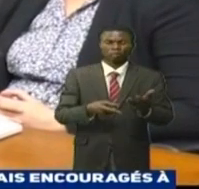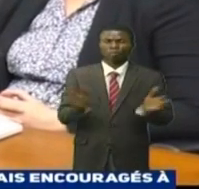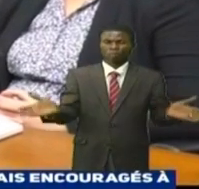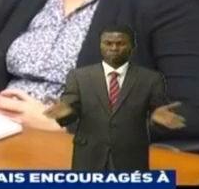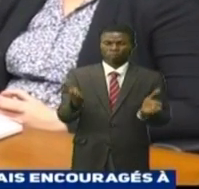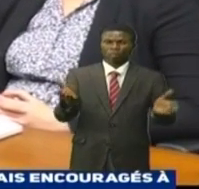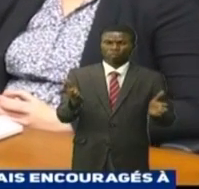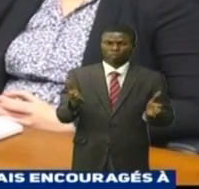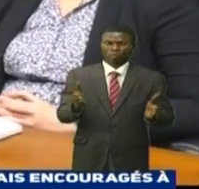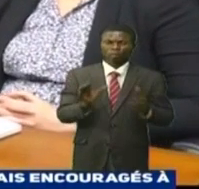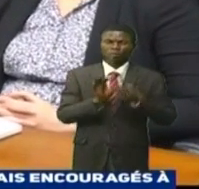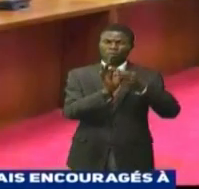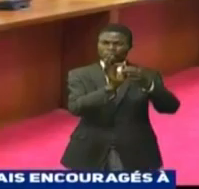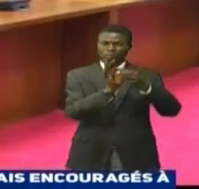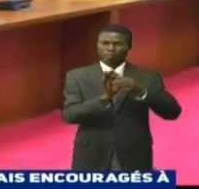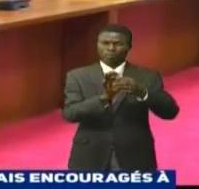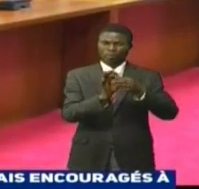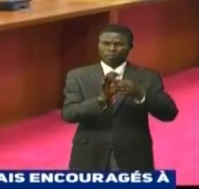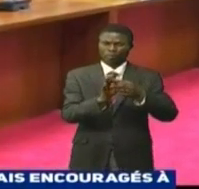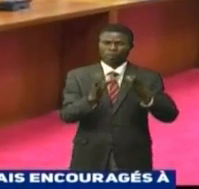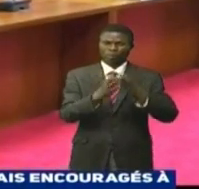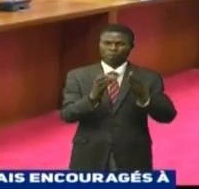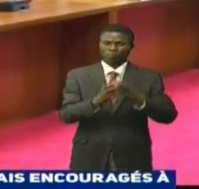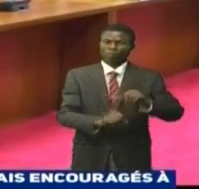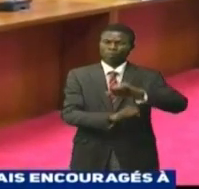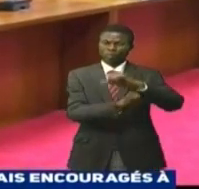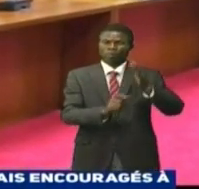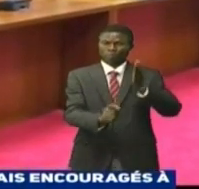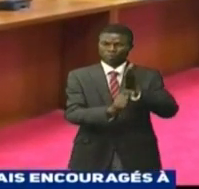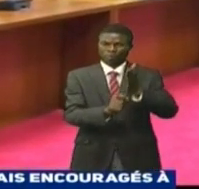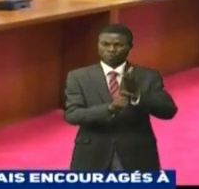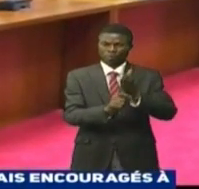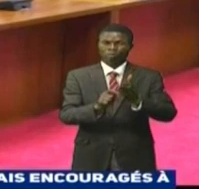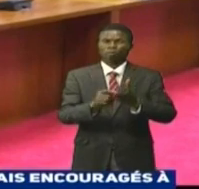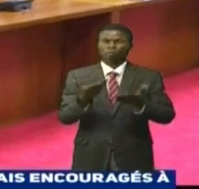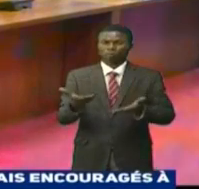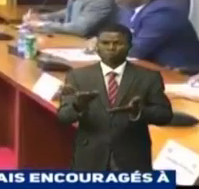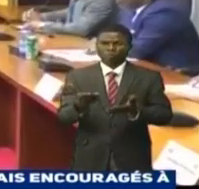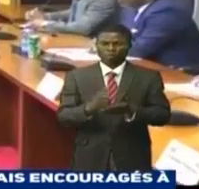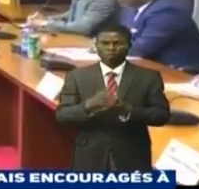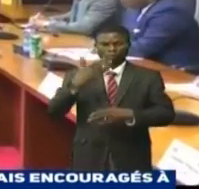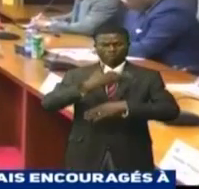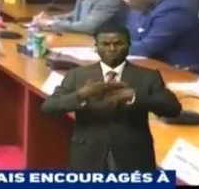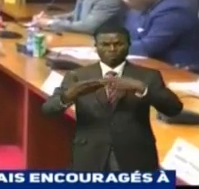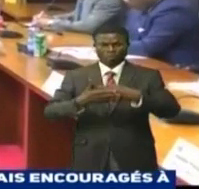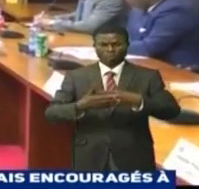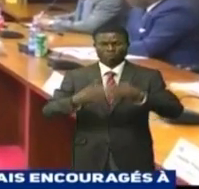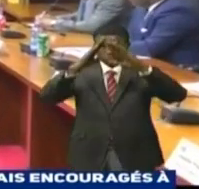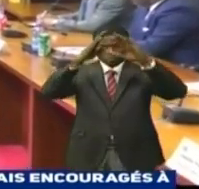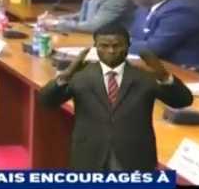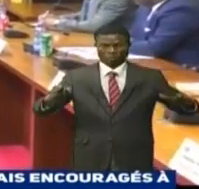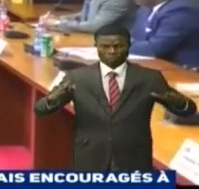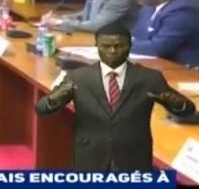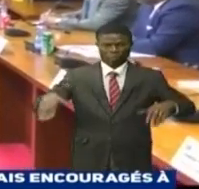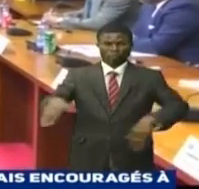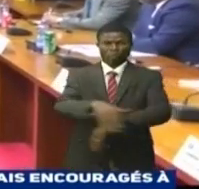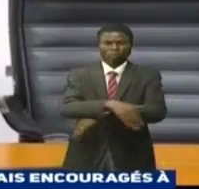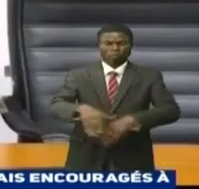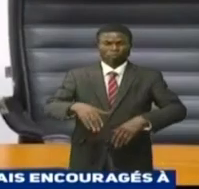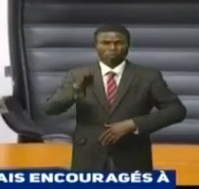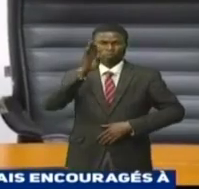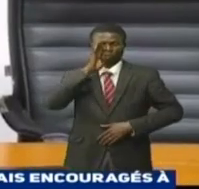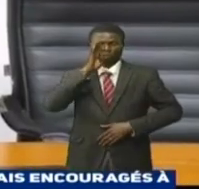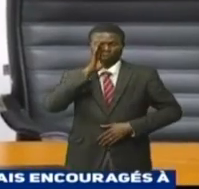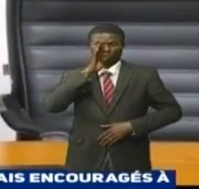renforcer une coopération avec une assistance technique entre autres dans la construction des bâtiments frontaliers la Belgique